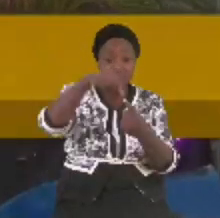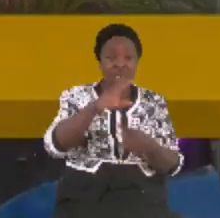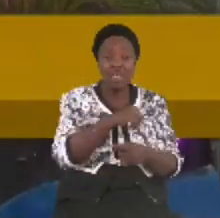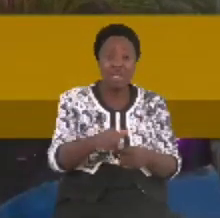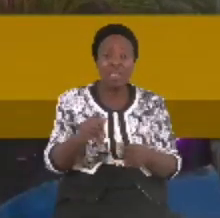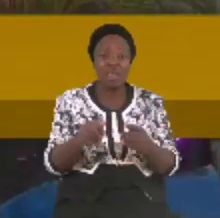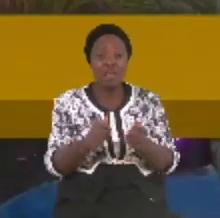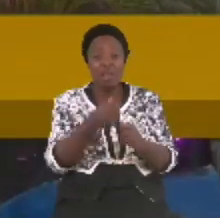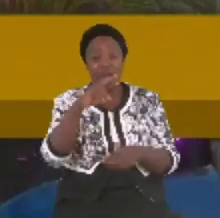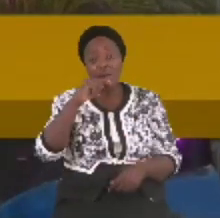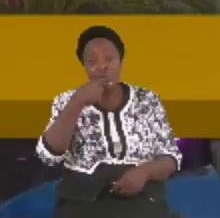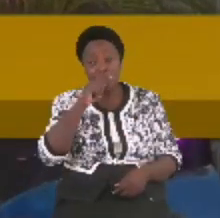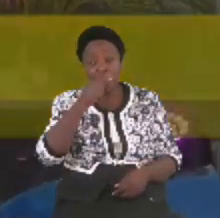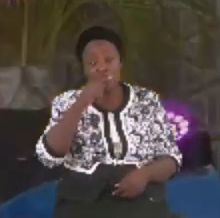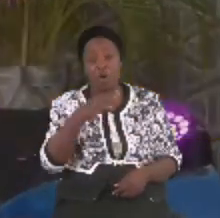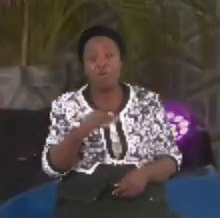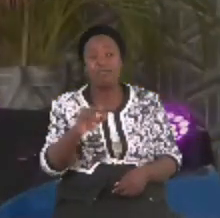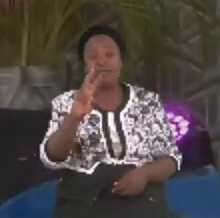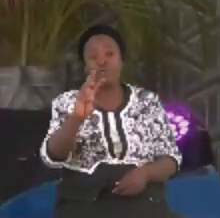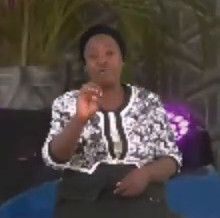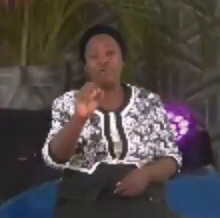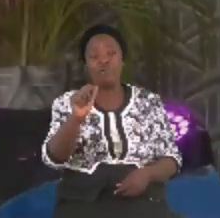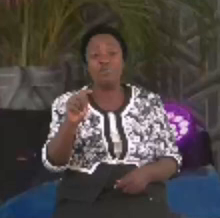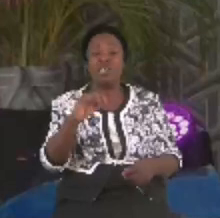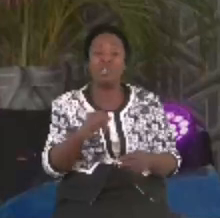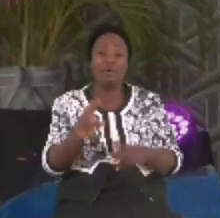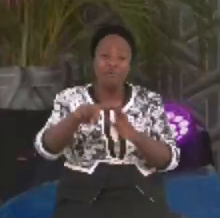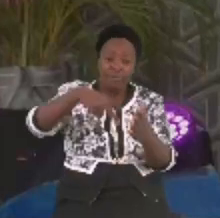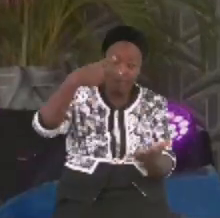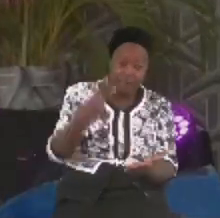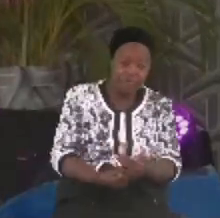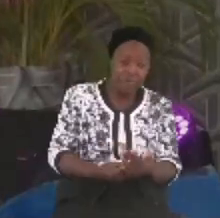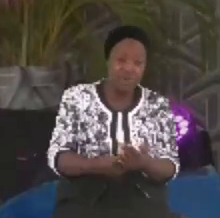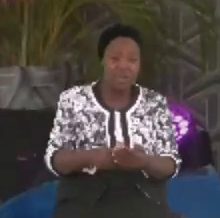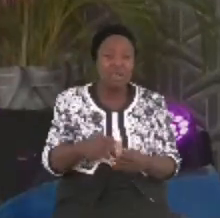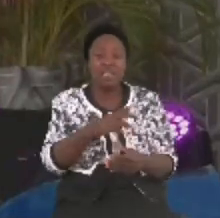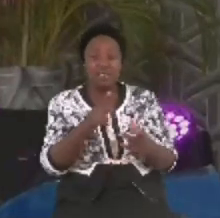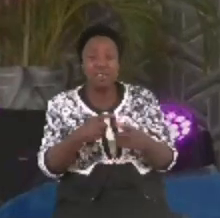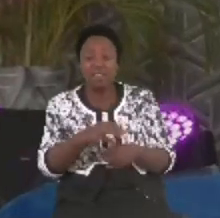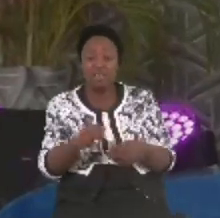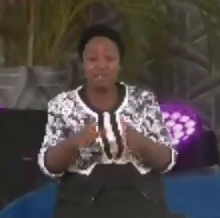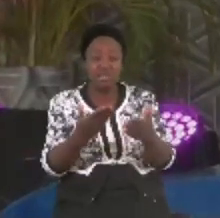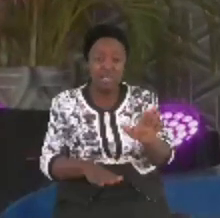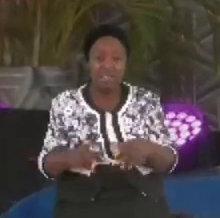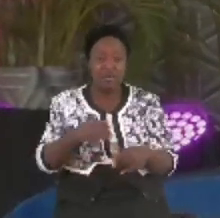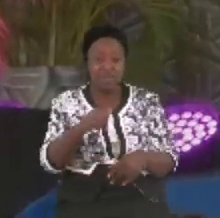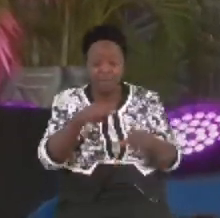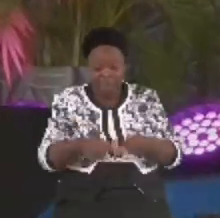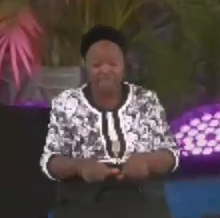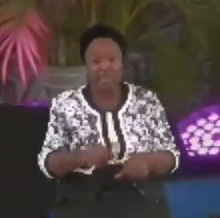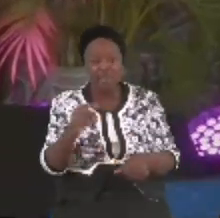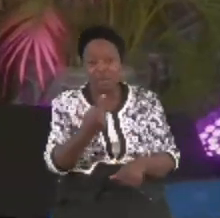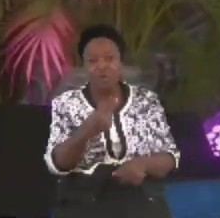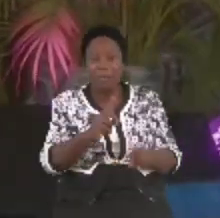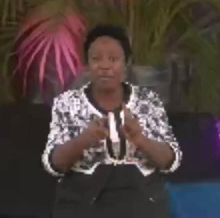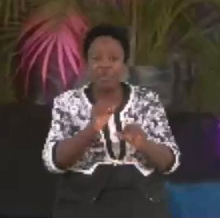qui est tombé en terre ne meurt, il reste seul. Mais s'il meurt, il